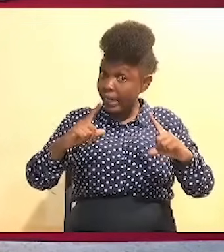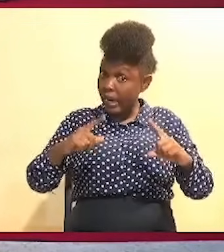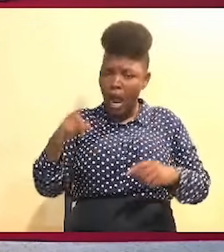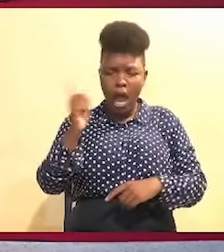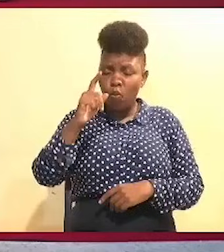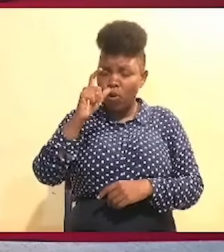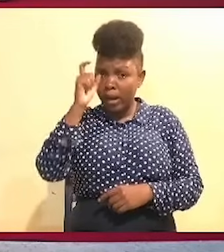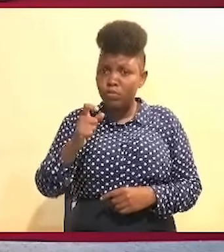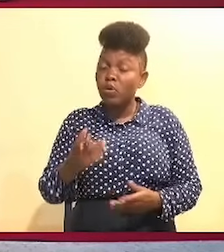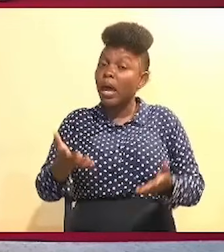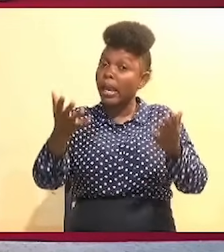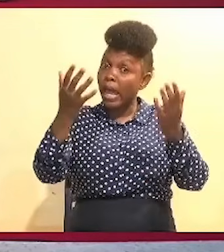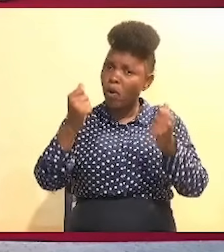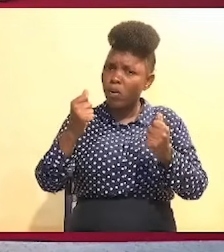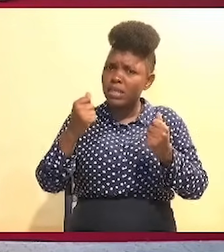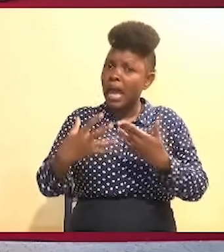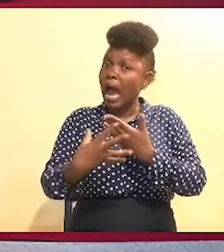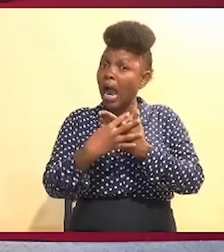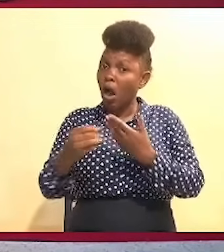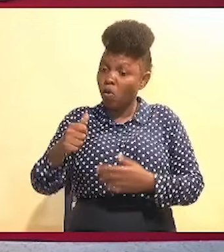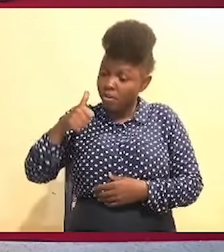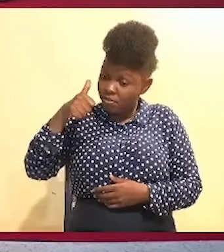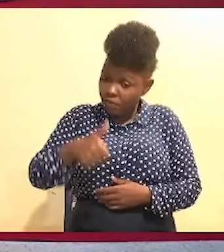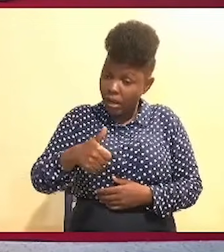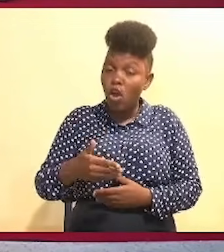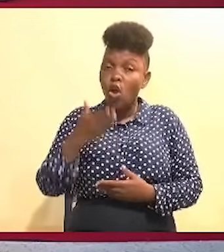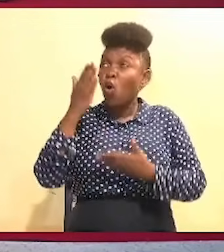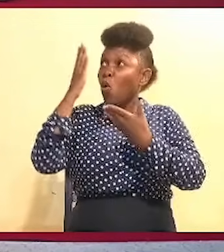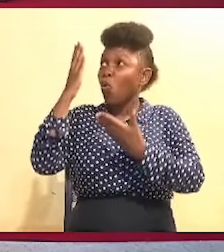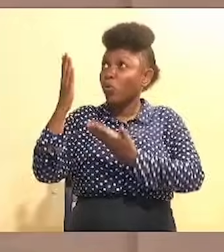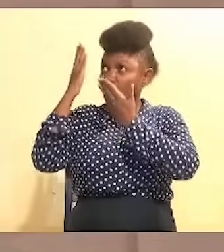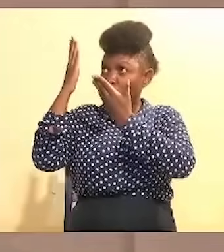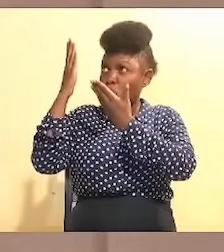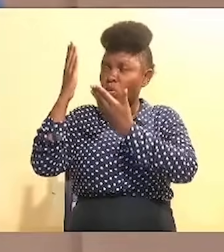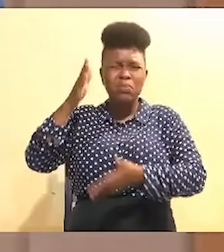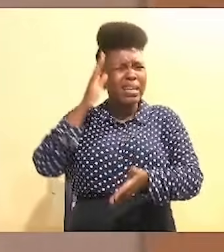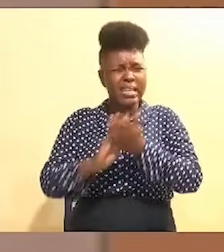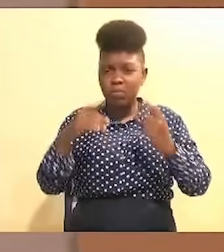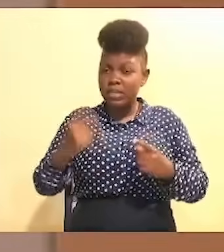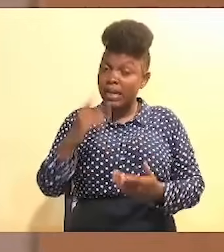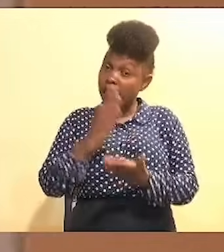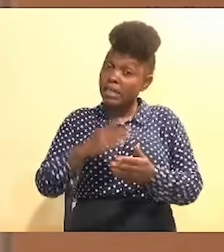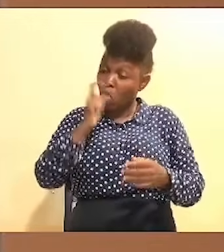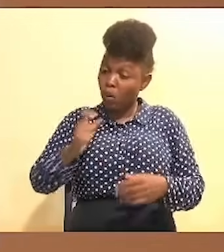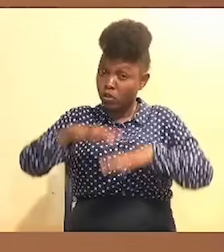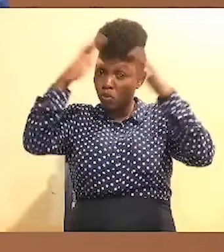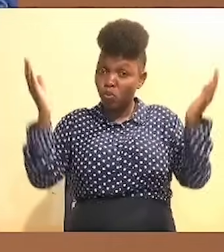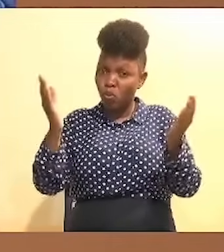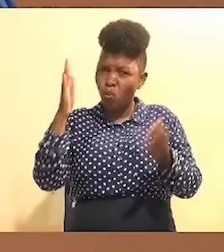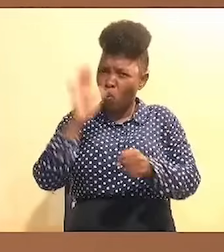ambaye anaweza kuiga fingerprints. Huyu Mungu ni wa ajabu sana. Katika watu wengi duniani